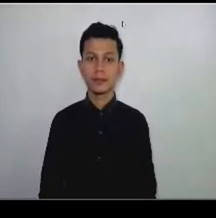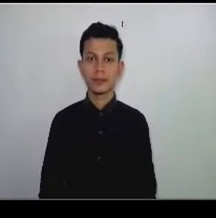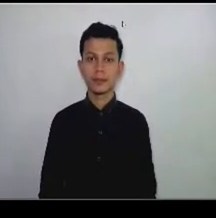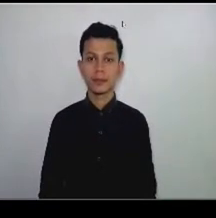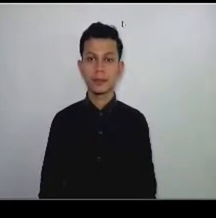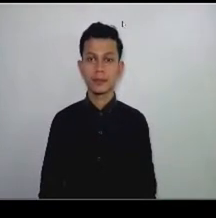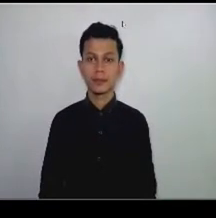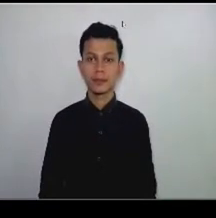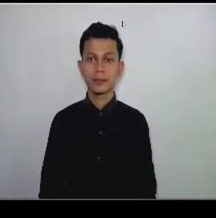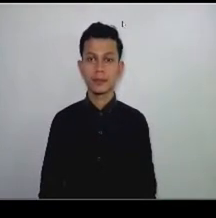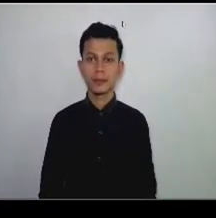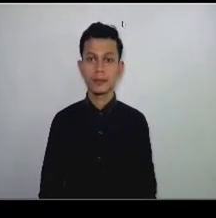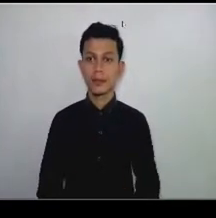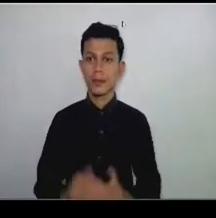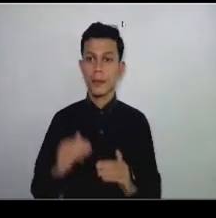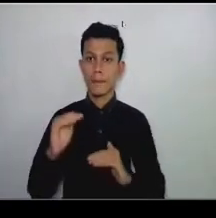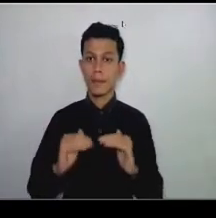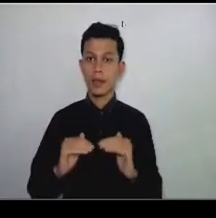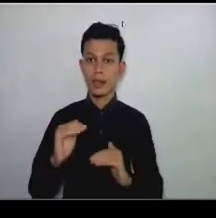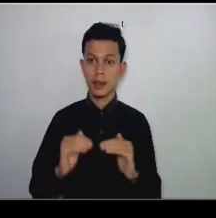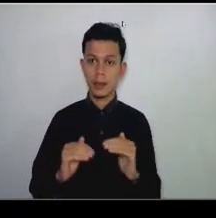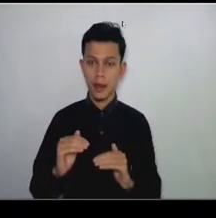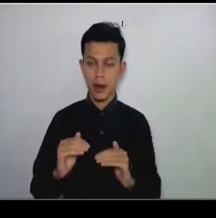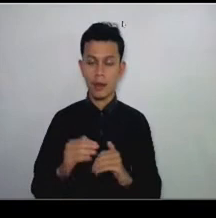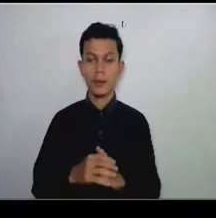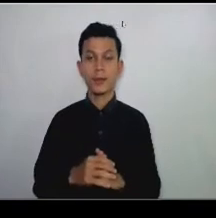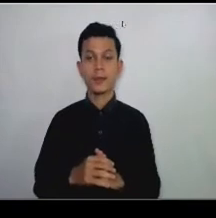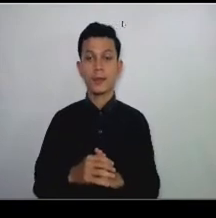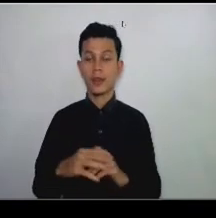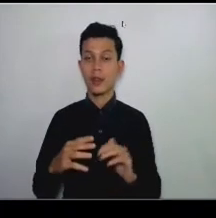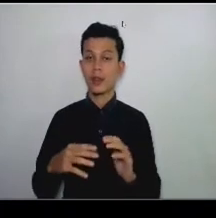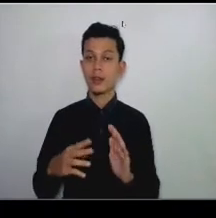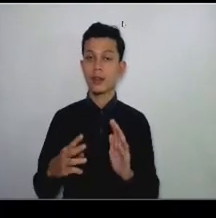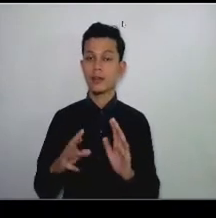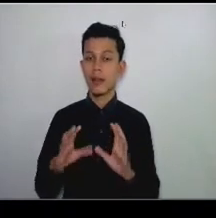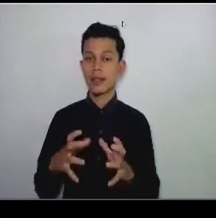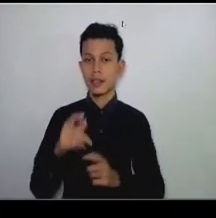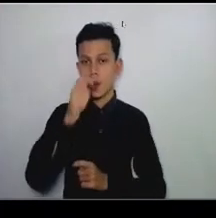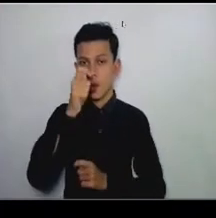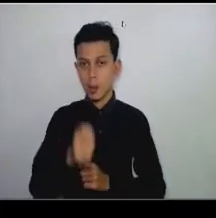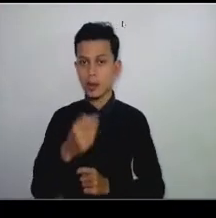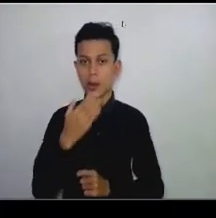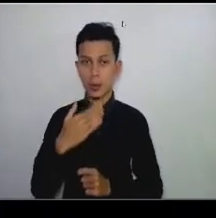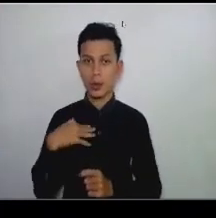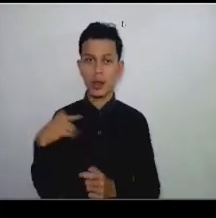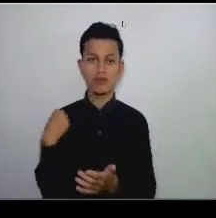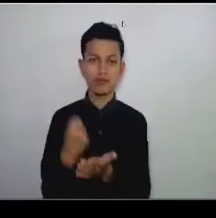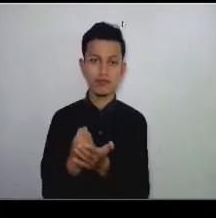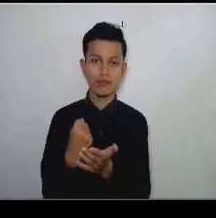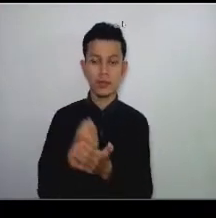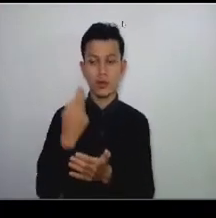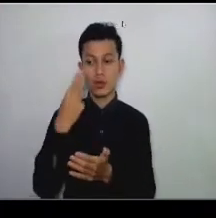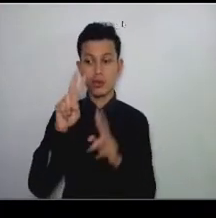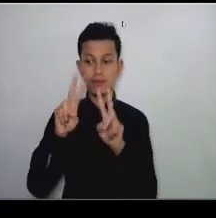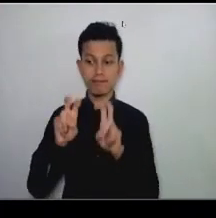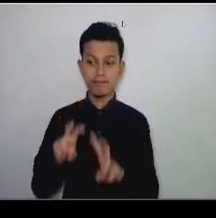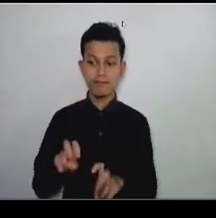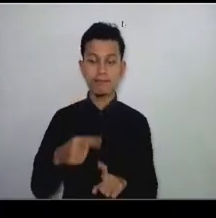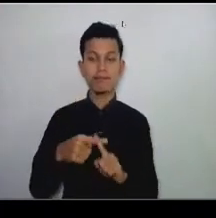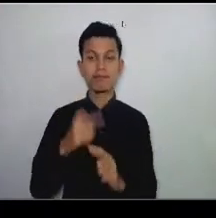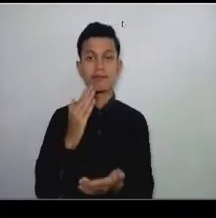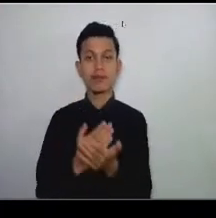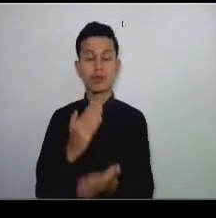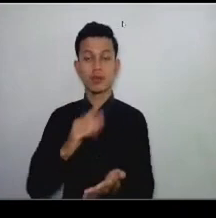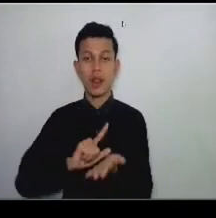dibacakan menimbang bahwa oleh karena majelis kehormatan ang untuk memeriksa dan memutus laporan